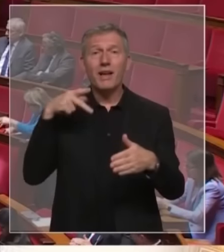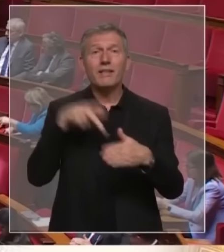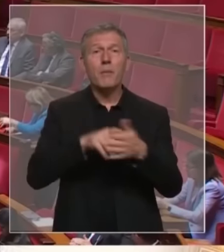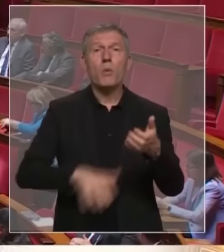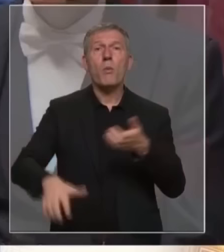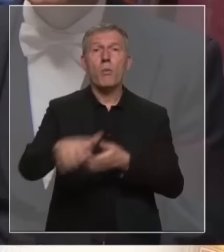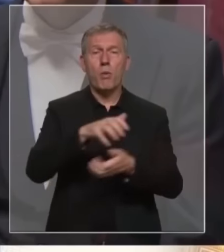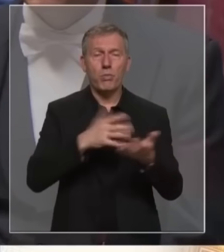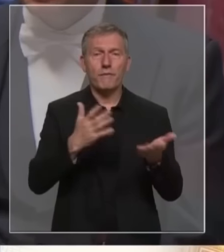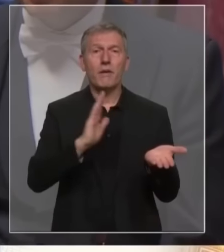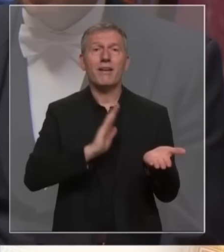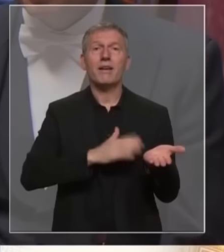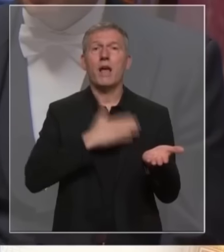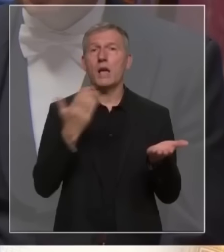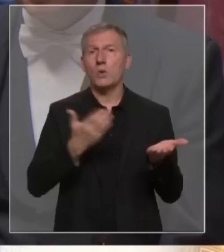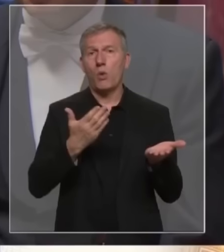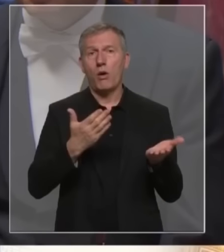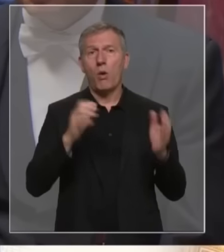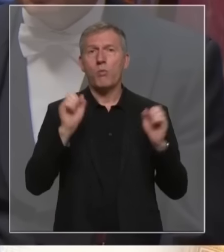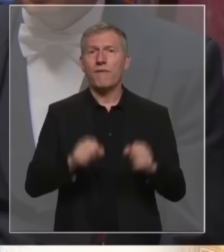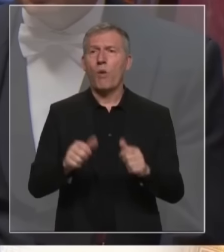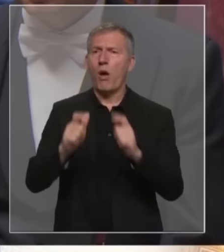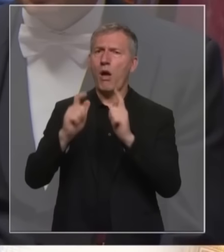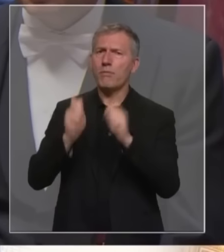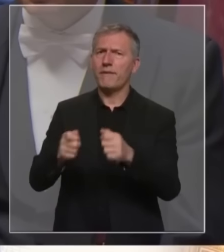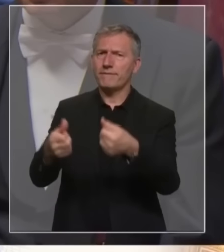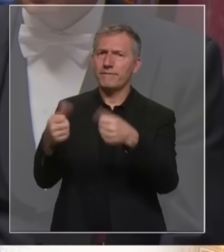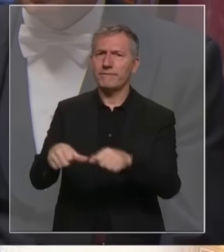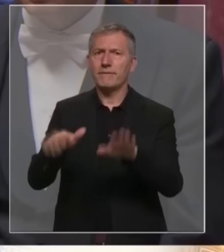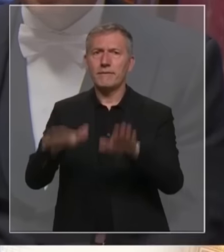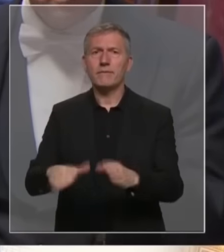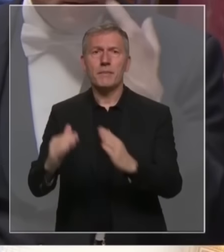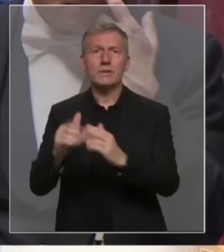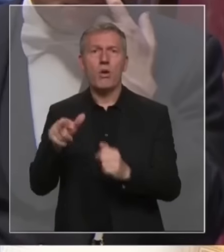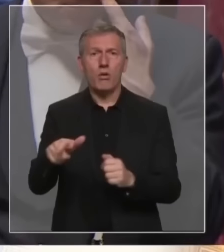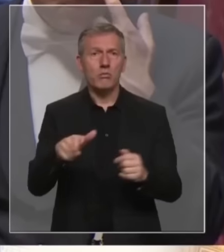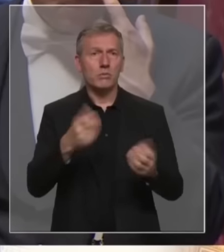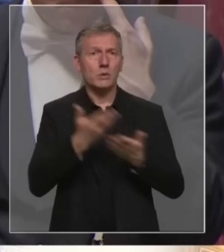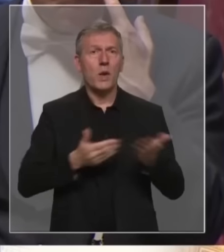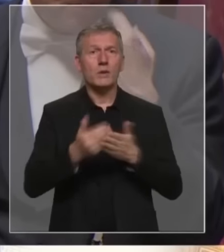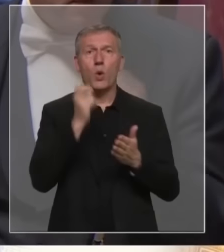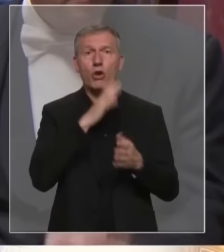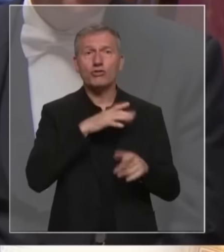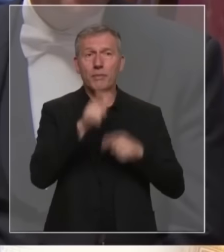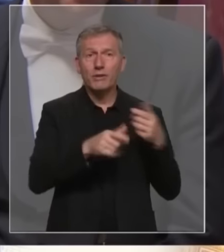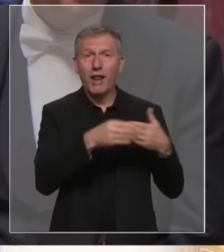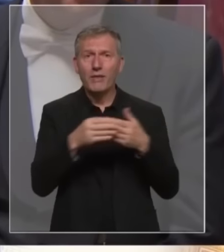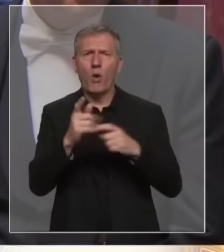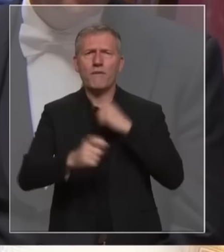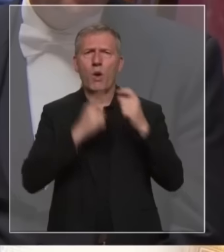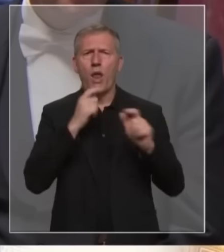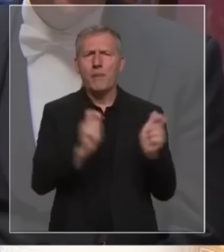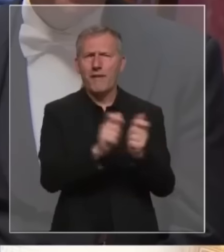crise grâce au pouvoir d'assignation à résidence que prévoit l'état d'urgence plusieurs dizaines de leaders violents ont été maîtrisés et